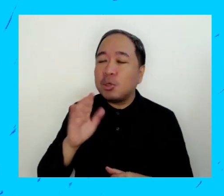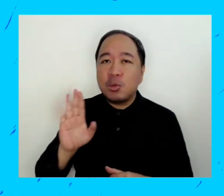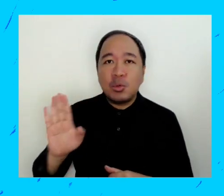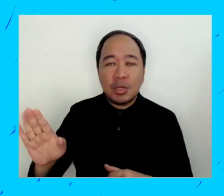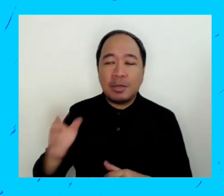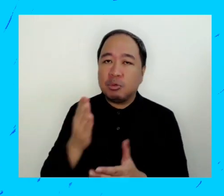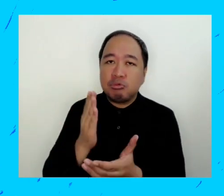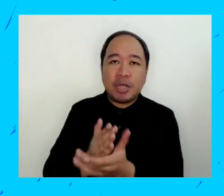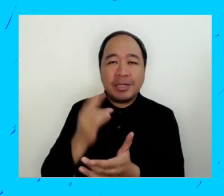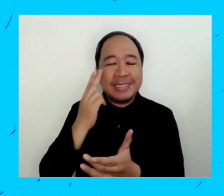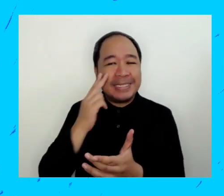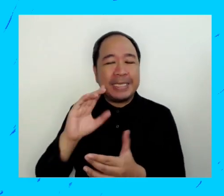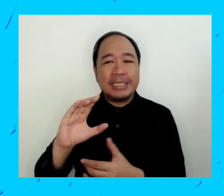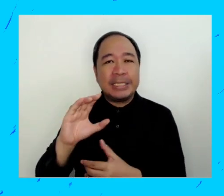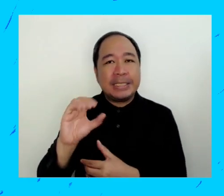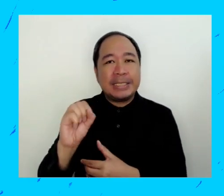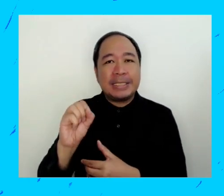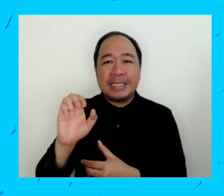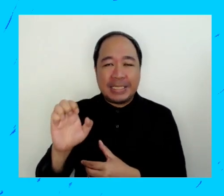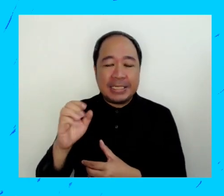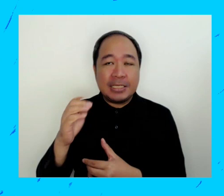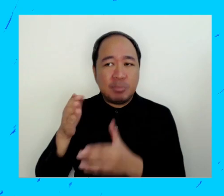Je vais mettre en parole que